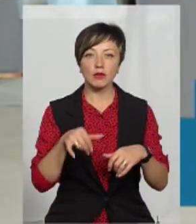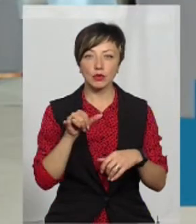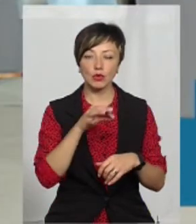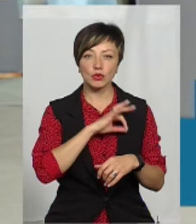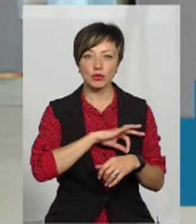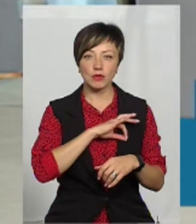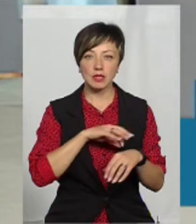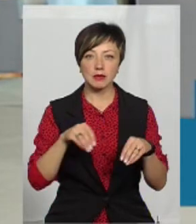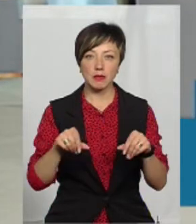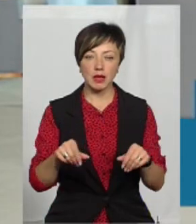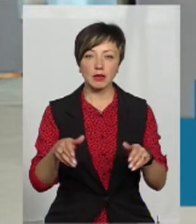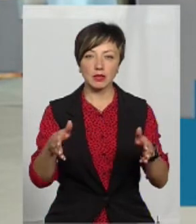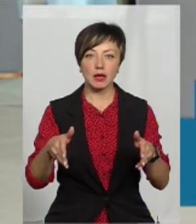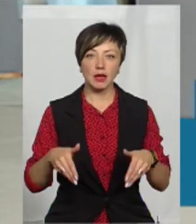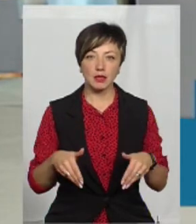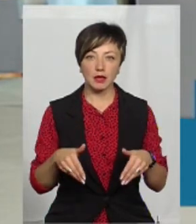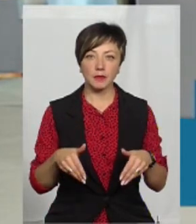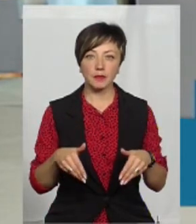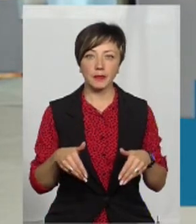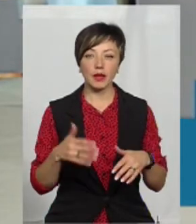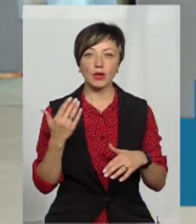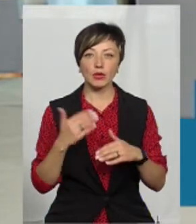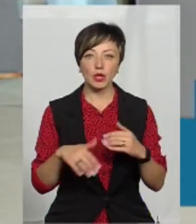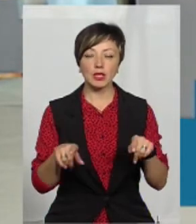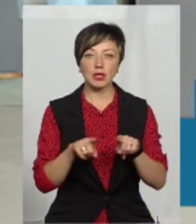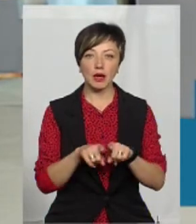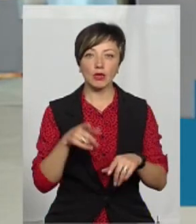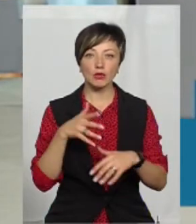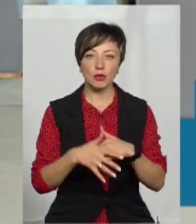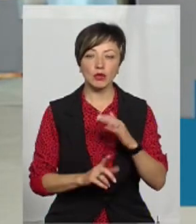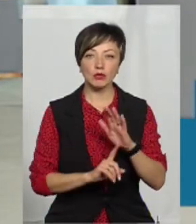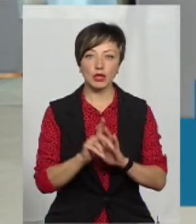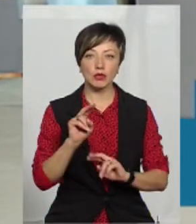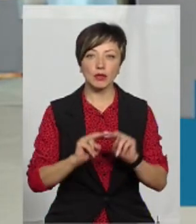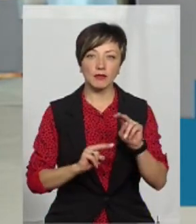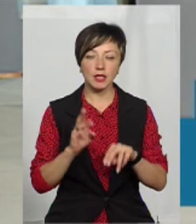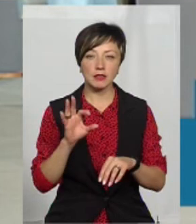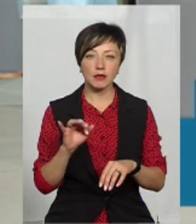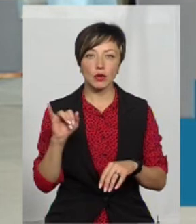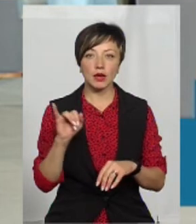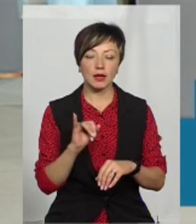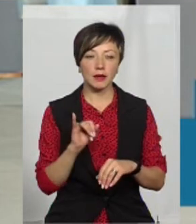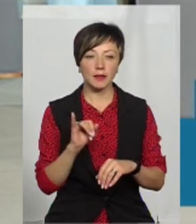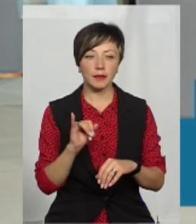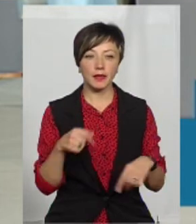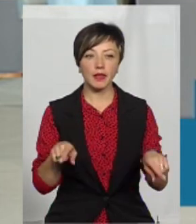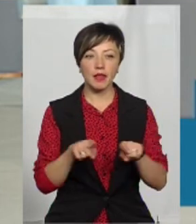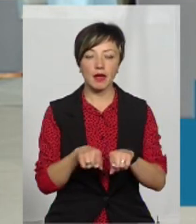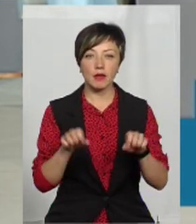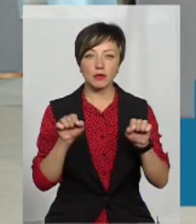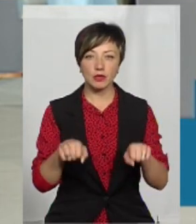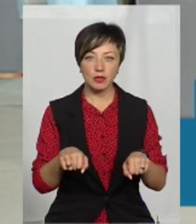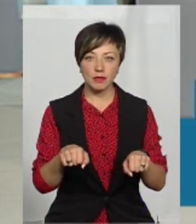з користування земельної ділянки, який вже, я так розумію, розпочато будівництво, і таке